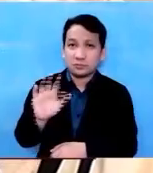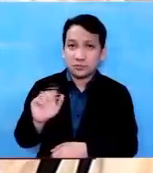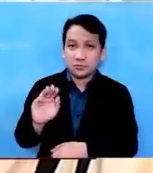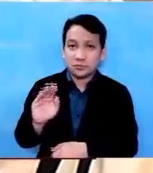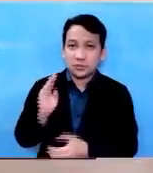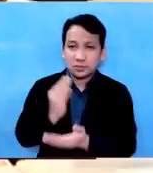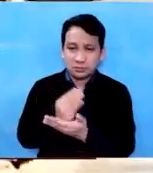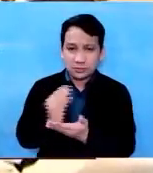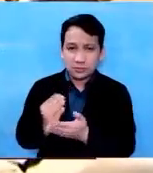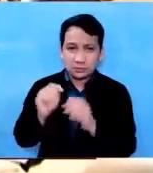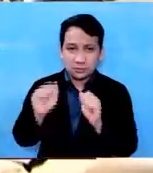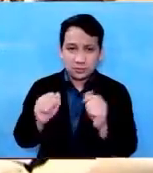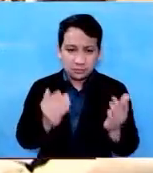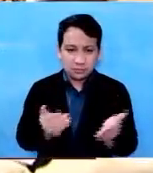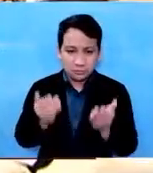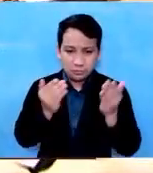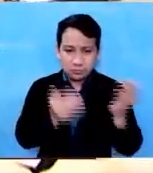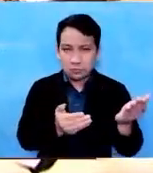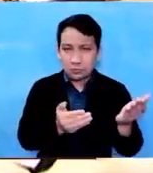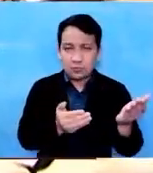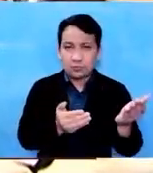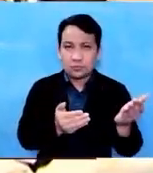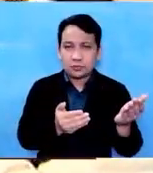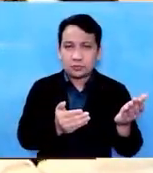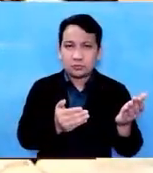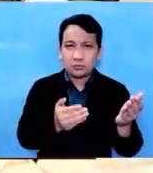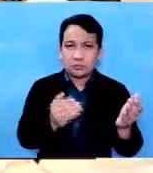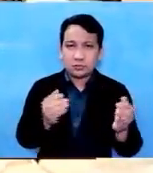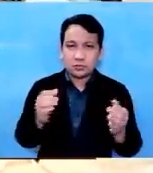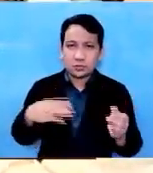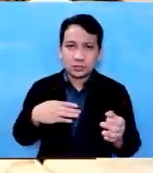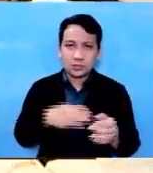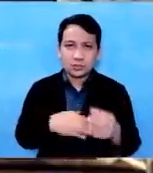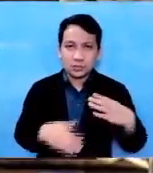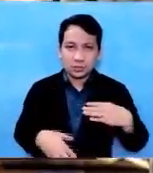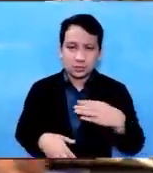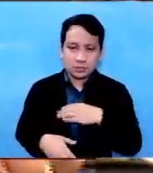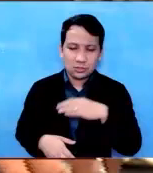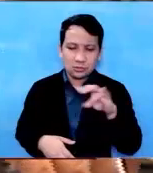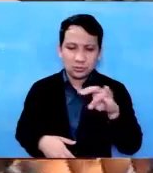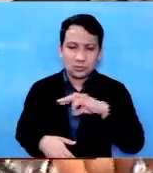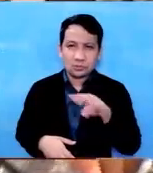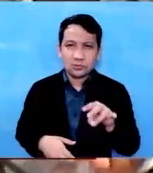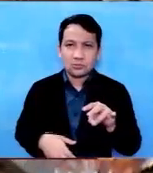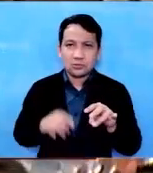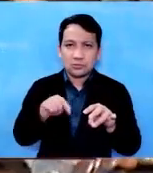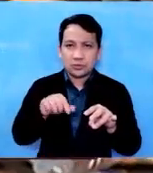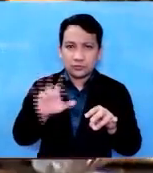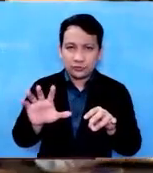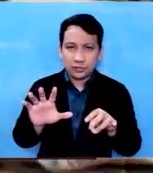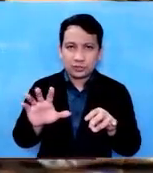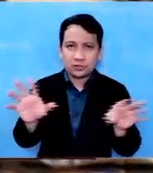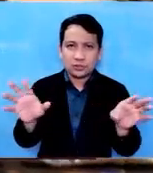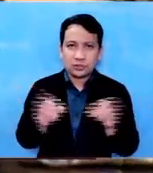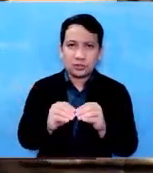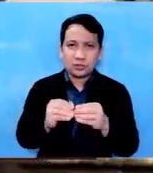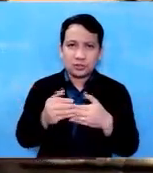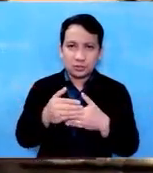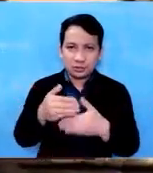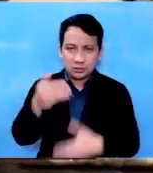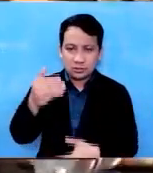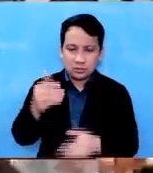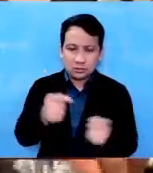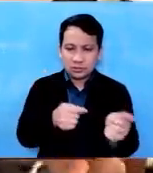na proposed amendments. Ang bersyon naman ng Kamara, 77.5 billion pesos ang ni-realign o inilipat sa